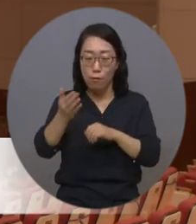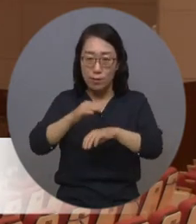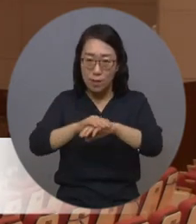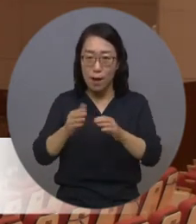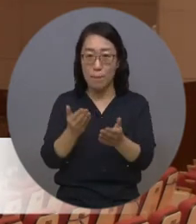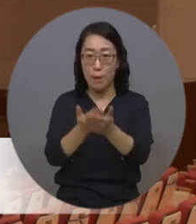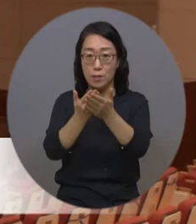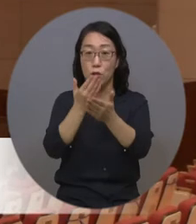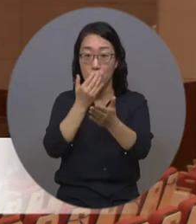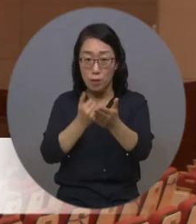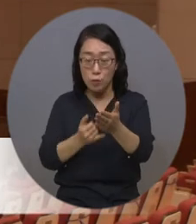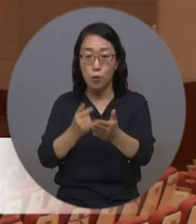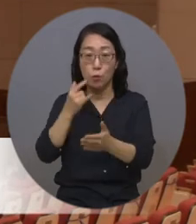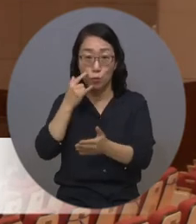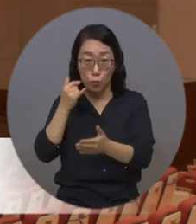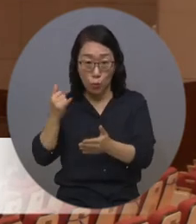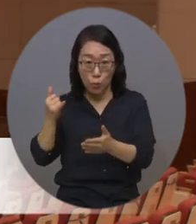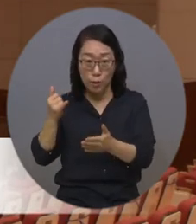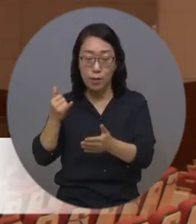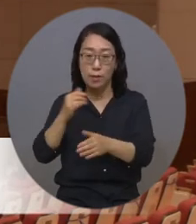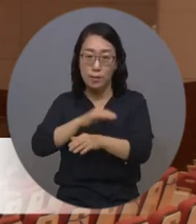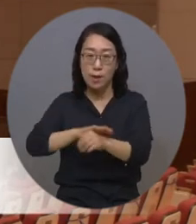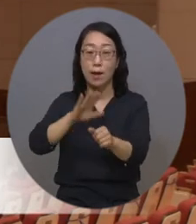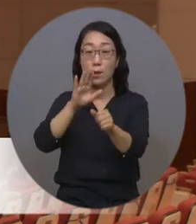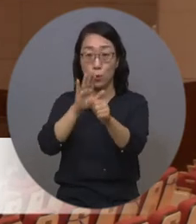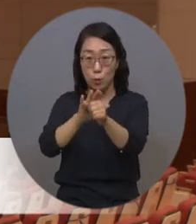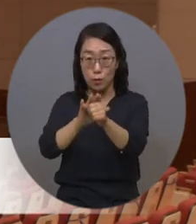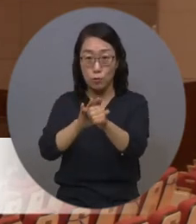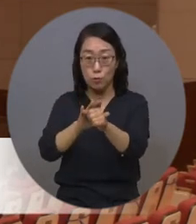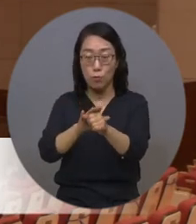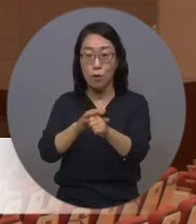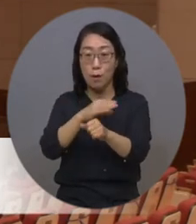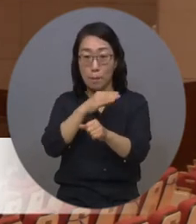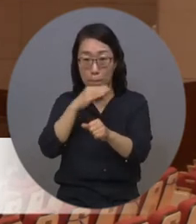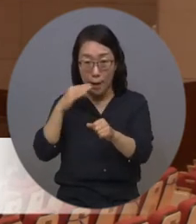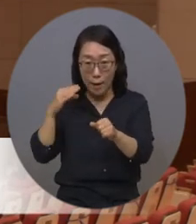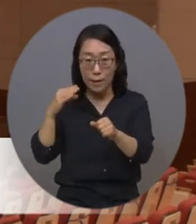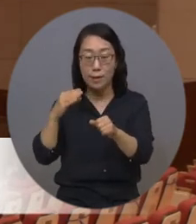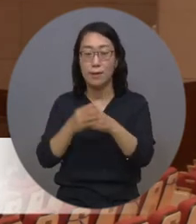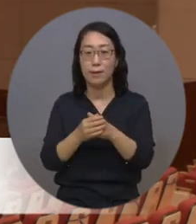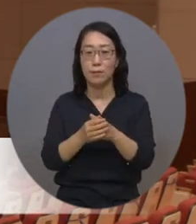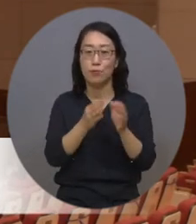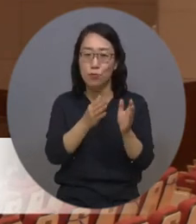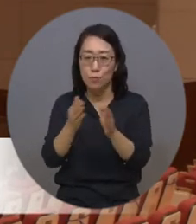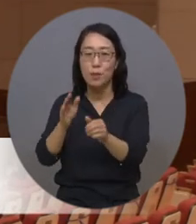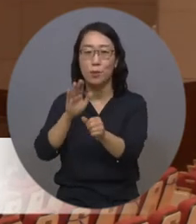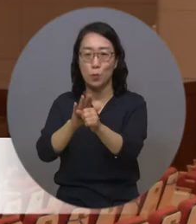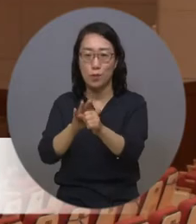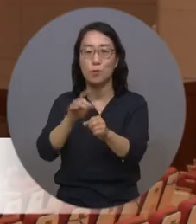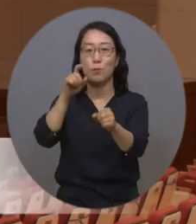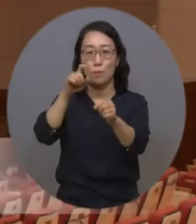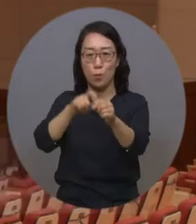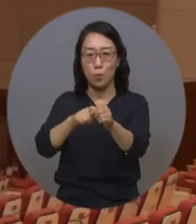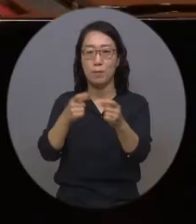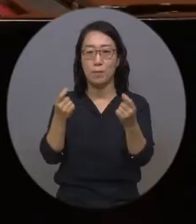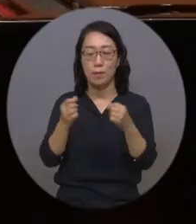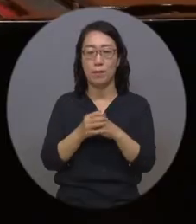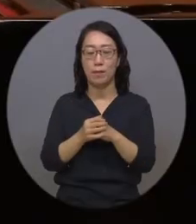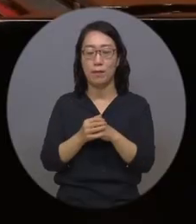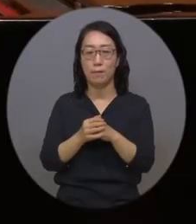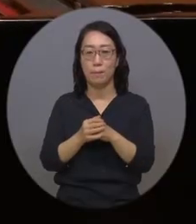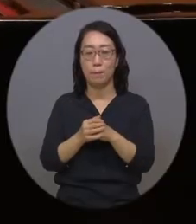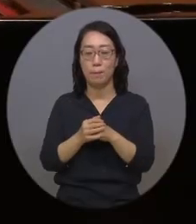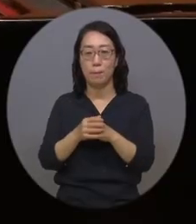수 있도록 부모님들은 뒤에서 협조하고 아이들이 바른 길을 갈 수 있도록 준비하는 그런 음악회입니다.